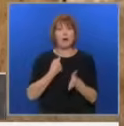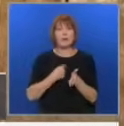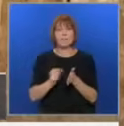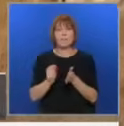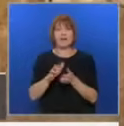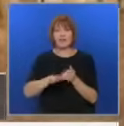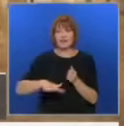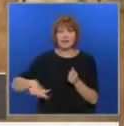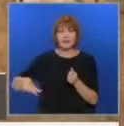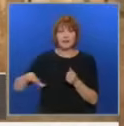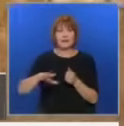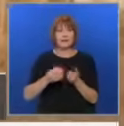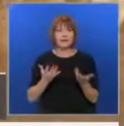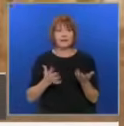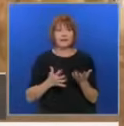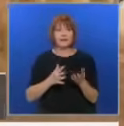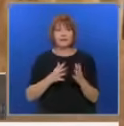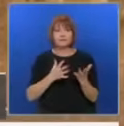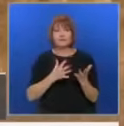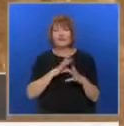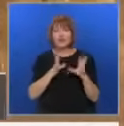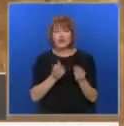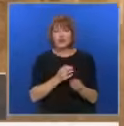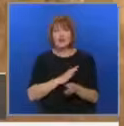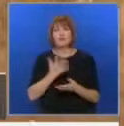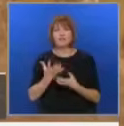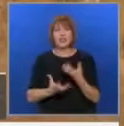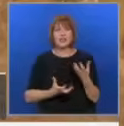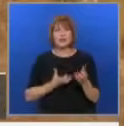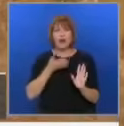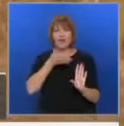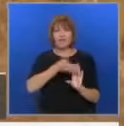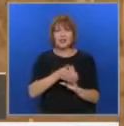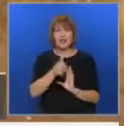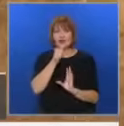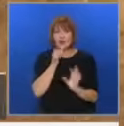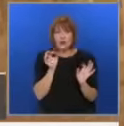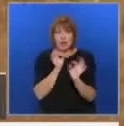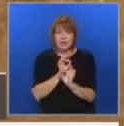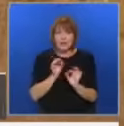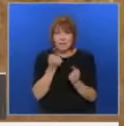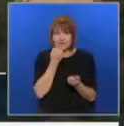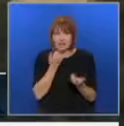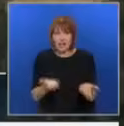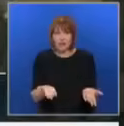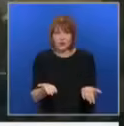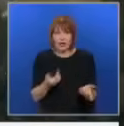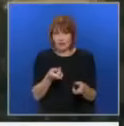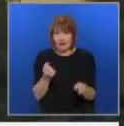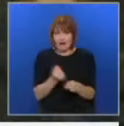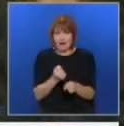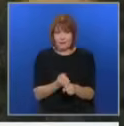сега. Пасо, стълби горят, токи ще изгоряха, всичко вътре. И вода няма? И вода няма селото. Това е работа